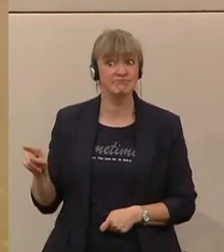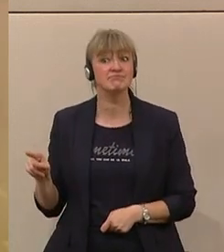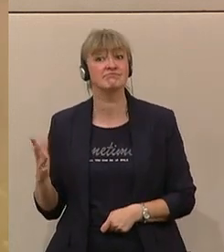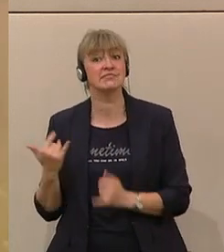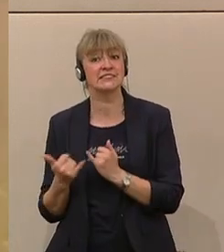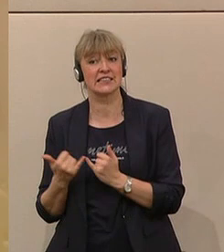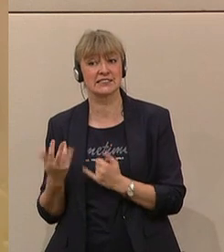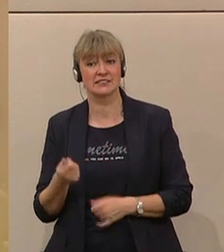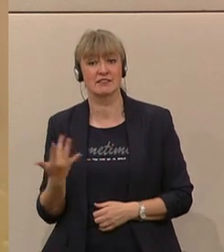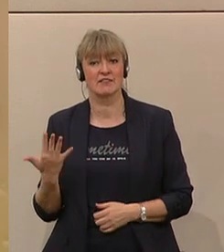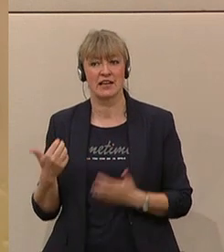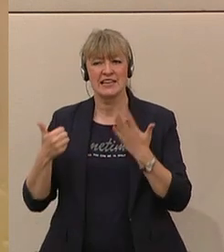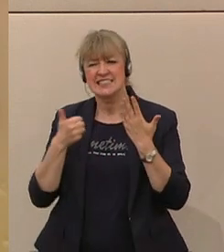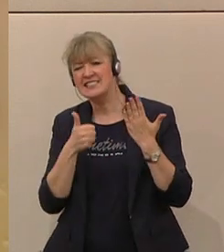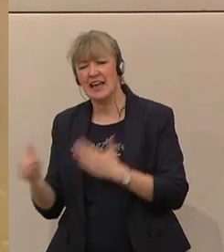eine Verzinsung von